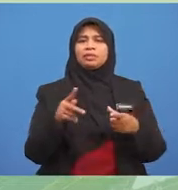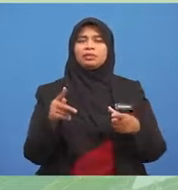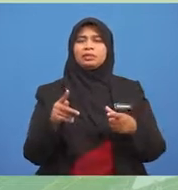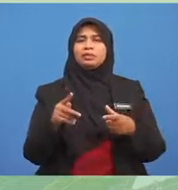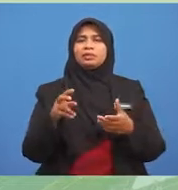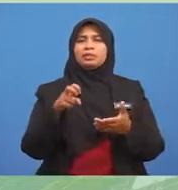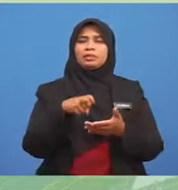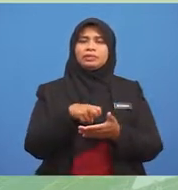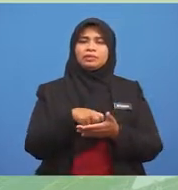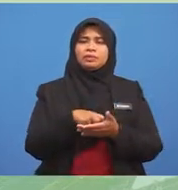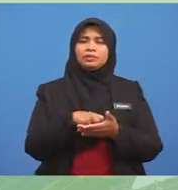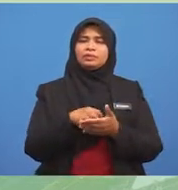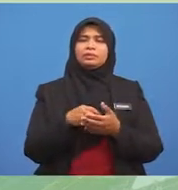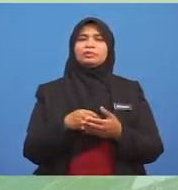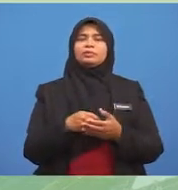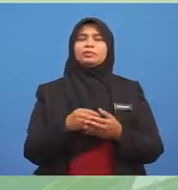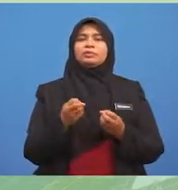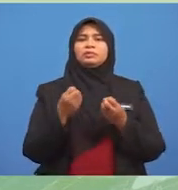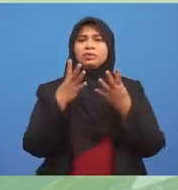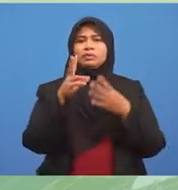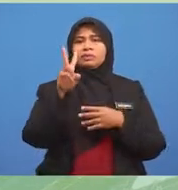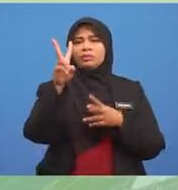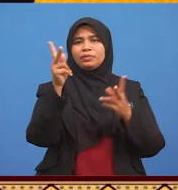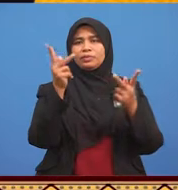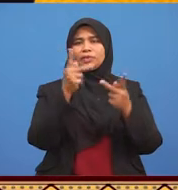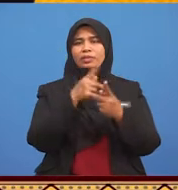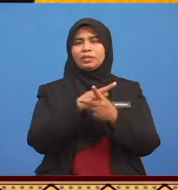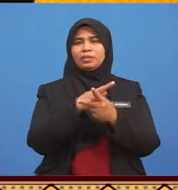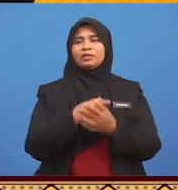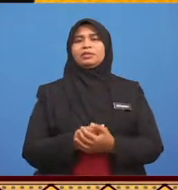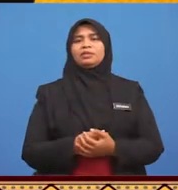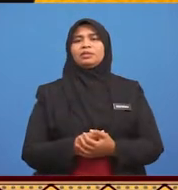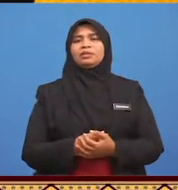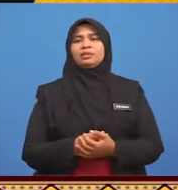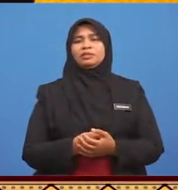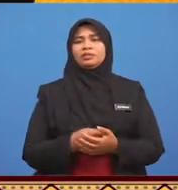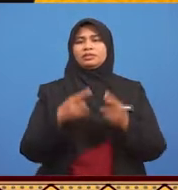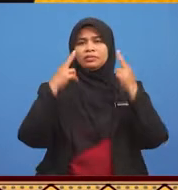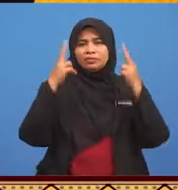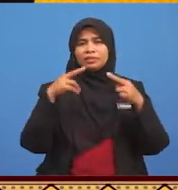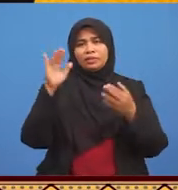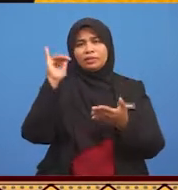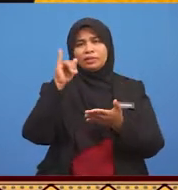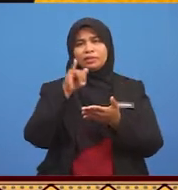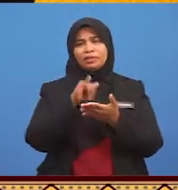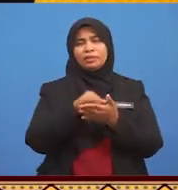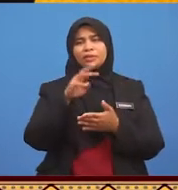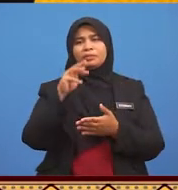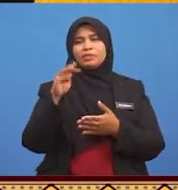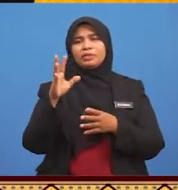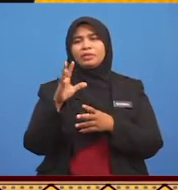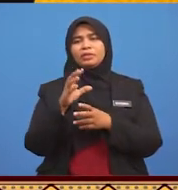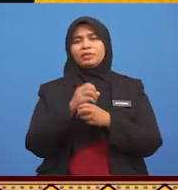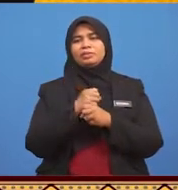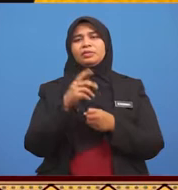melakukan sujud tersebut sebanyak dua kali. Alhamdulillah, Ustazah yakin murid-murid